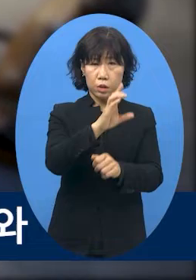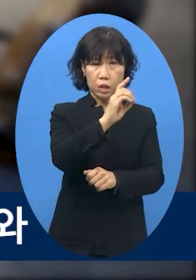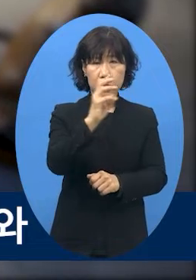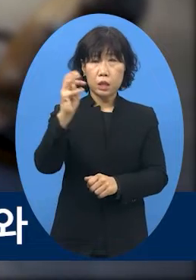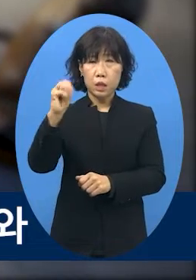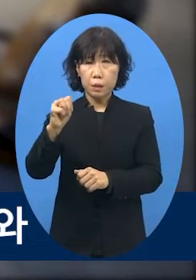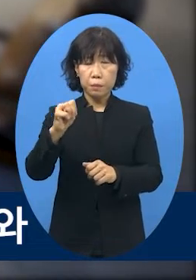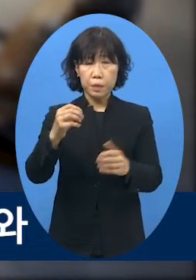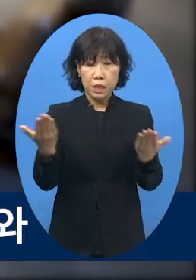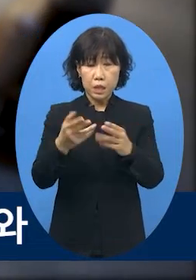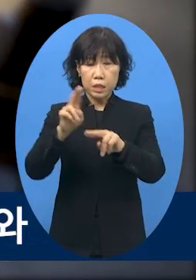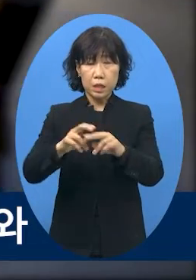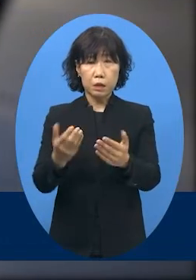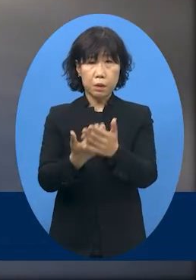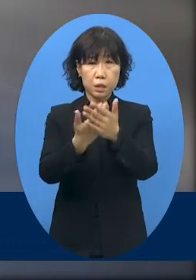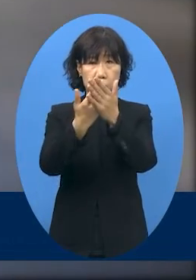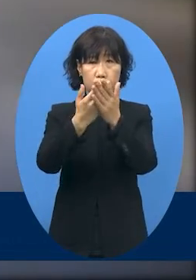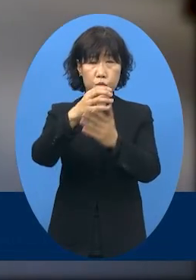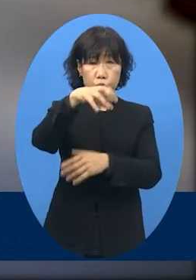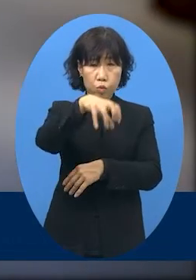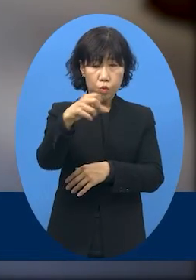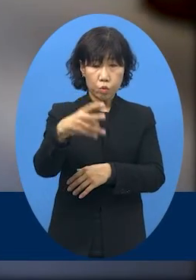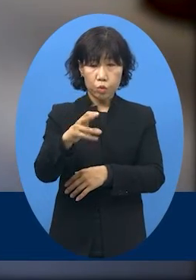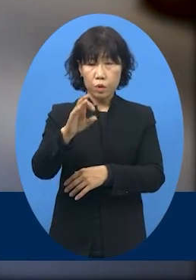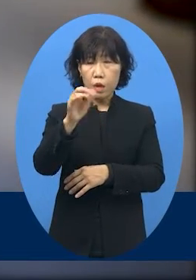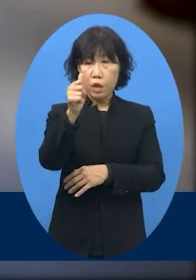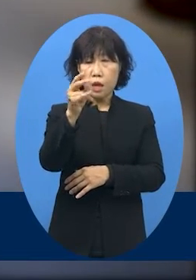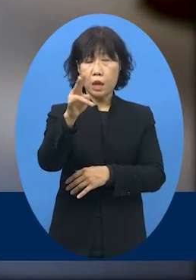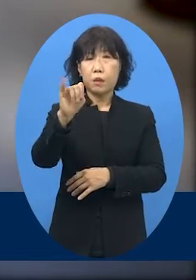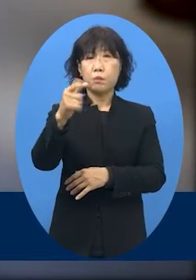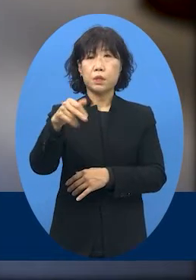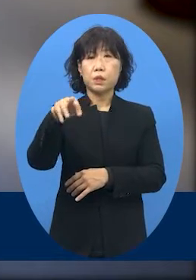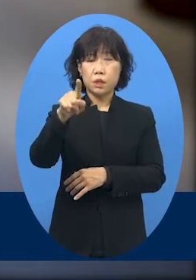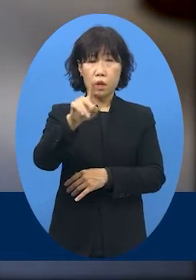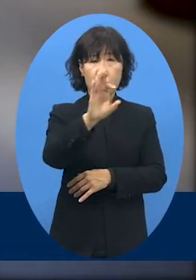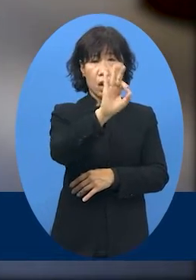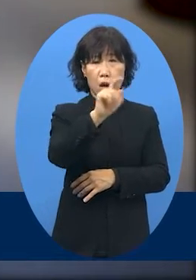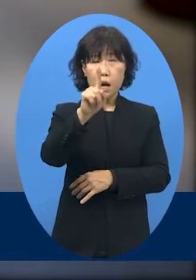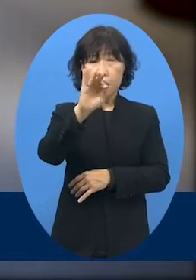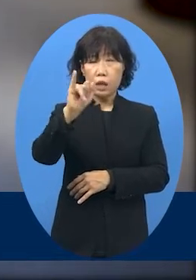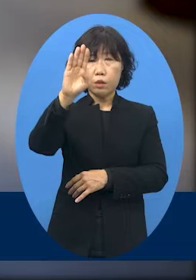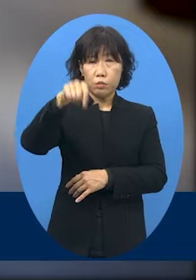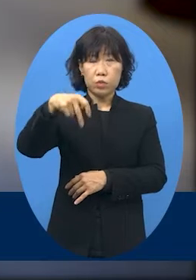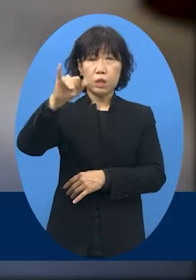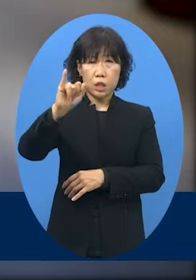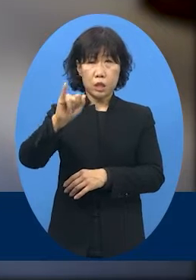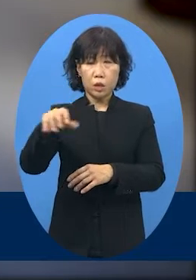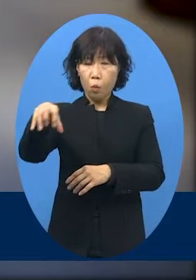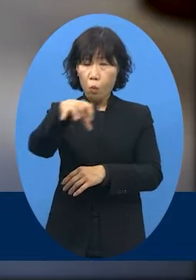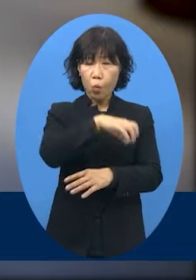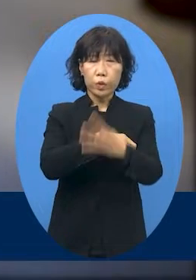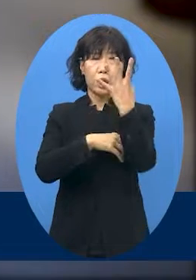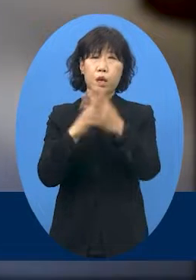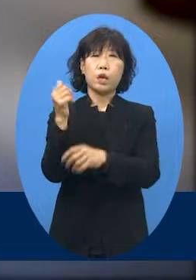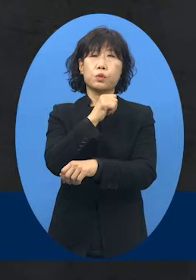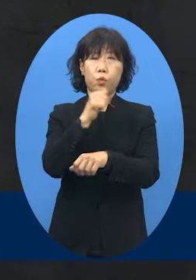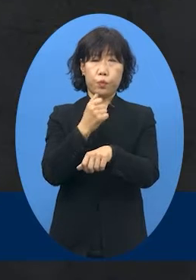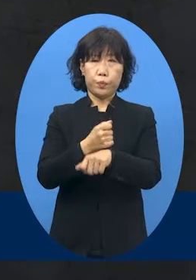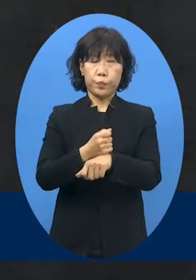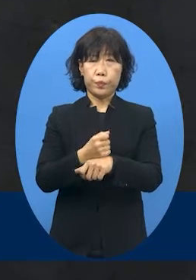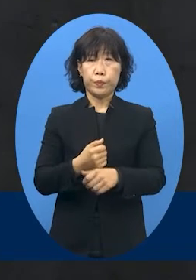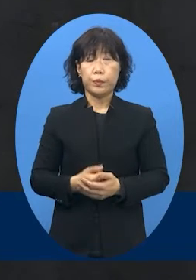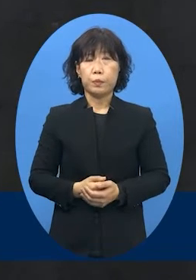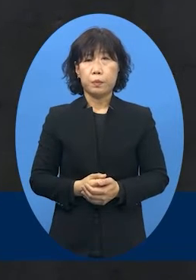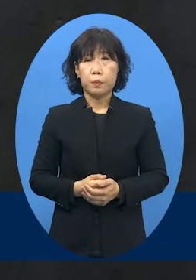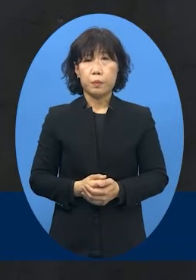ddm 일자리 발전소가 혜민서 아이부키 등 사회적 경제기업 4곳과 우수 사업도 소개합니다